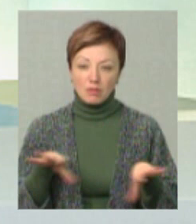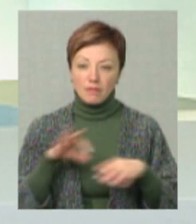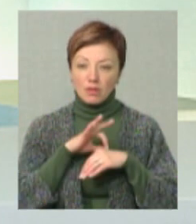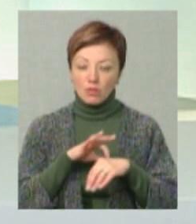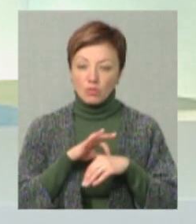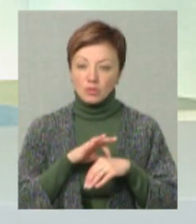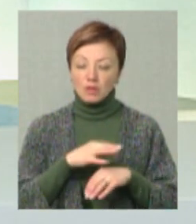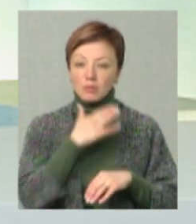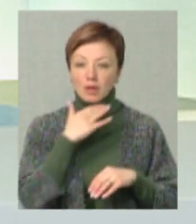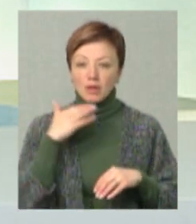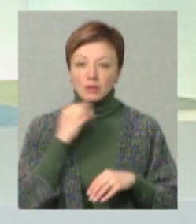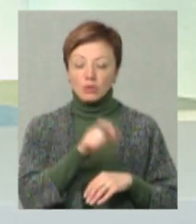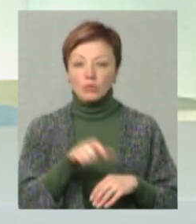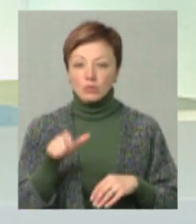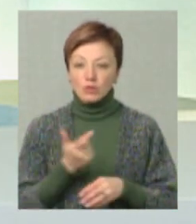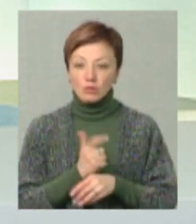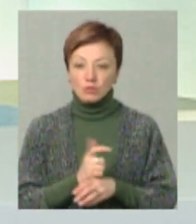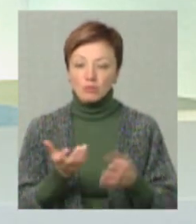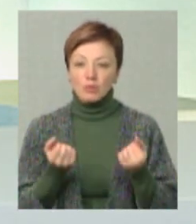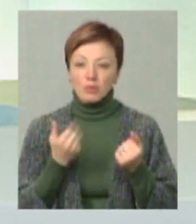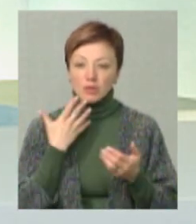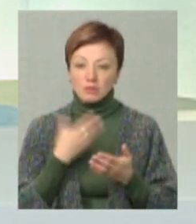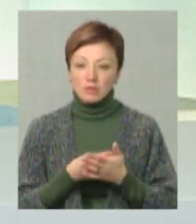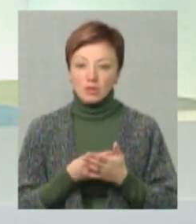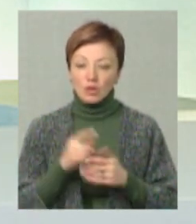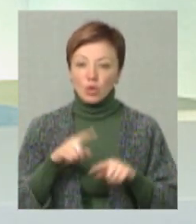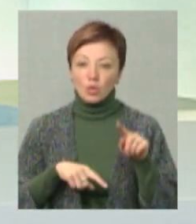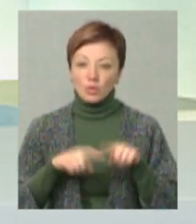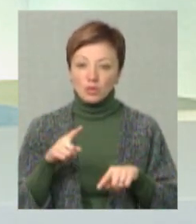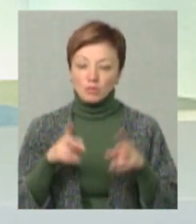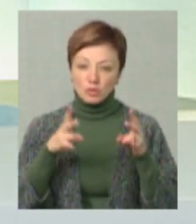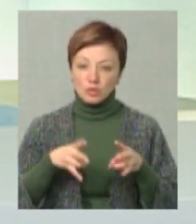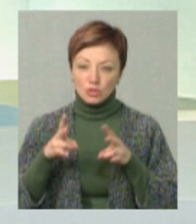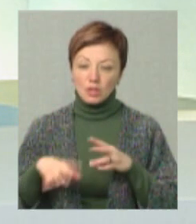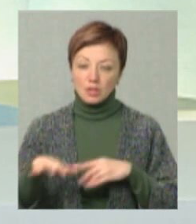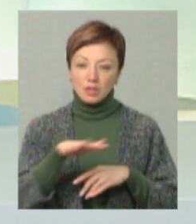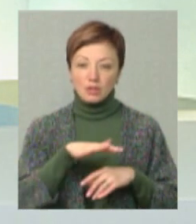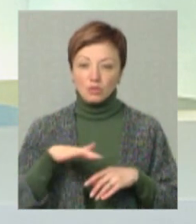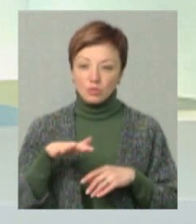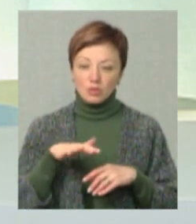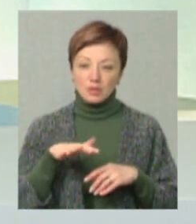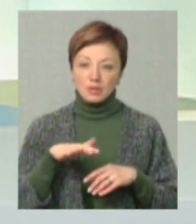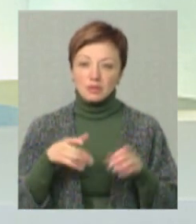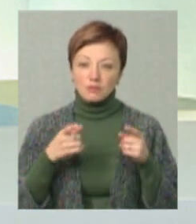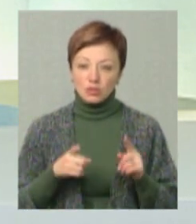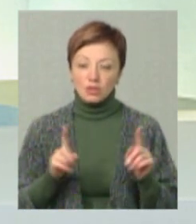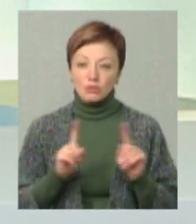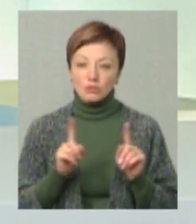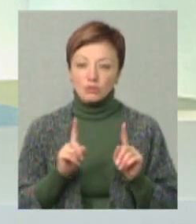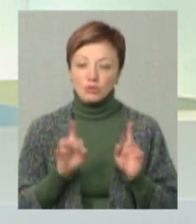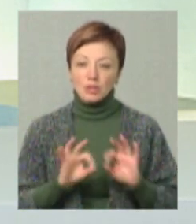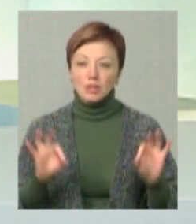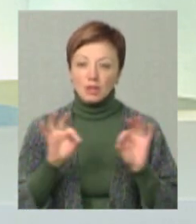велося, там дуже багато людей приймають своїх родичів з постраждалих територій, звичайно,